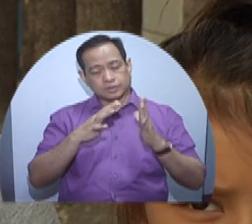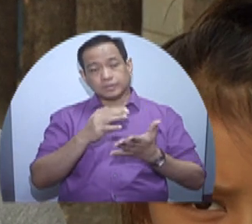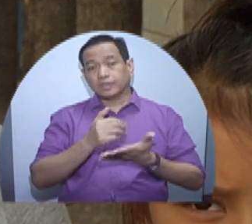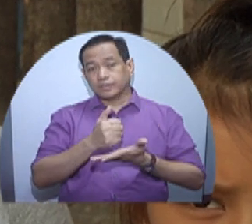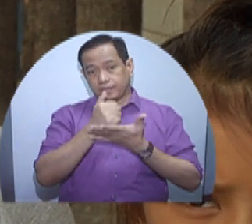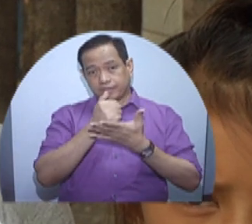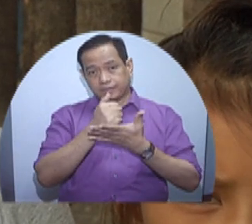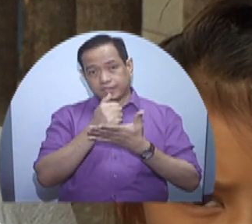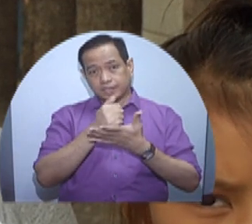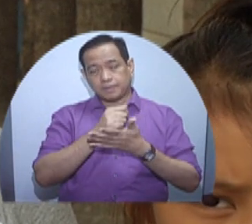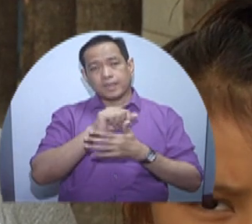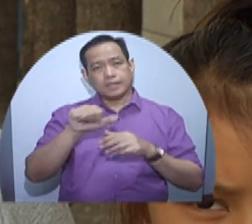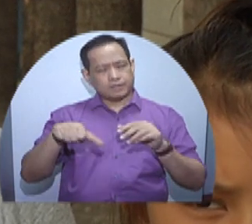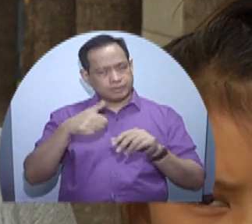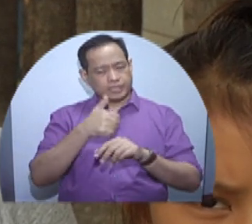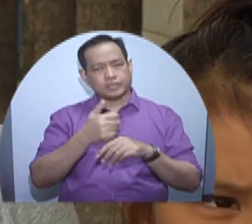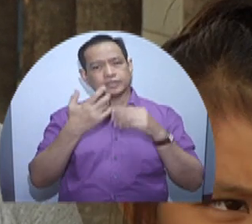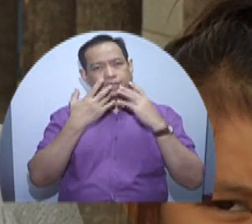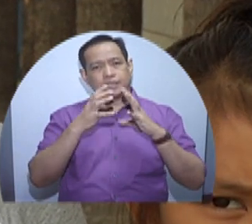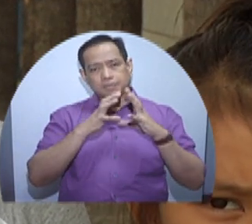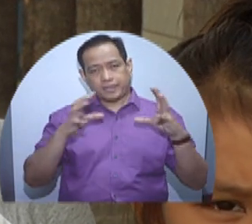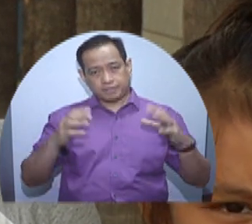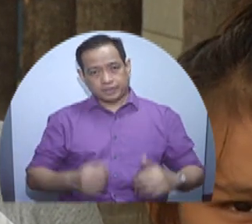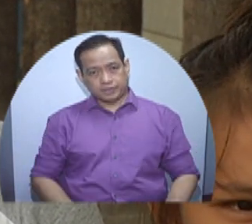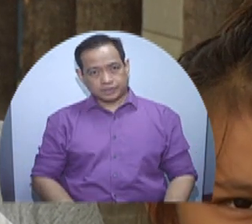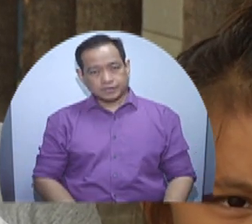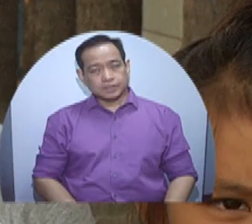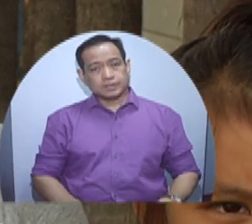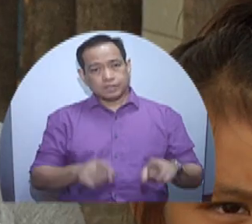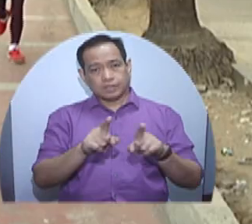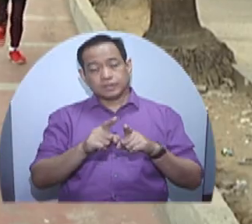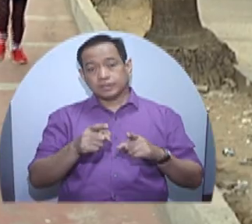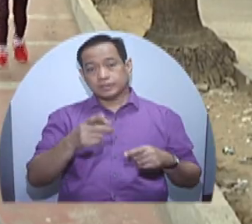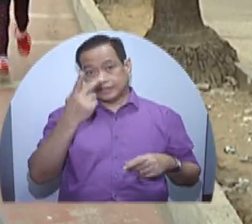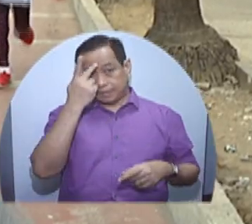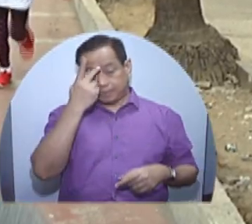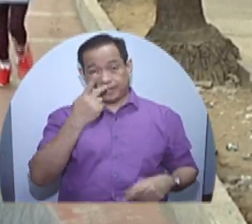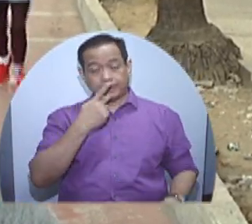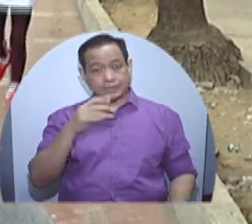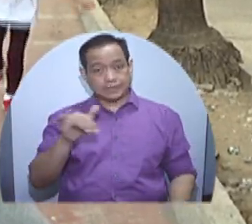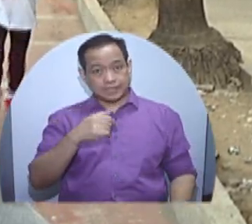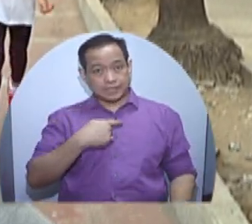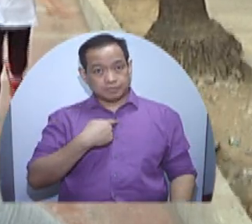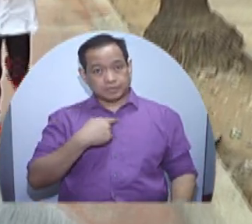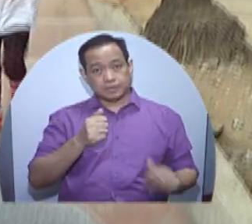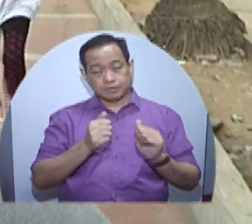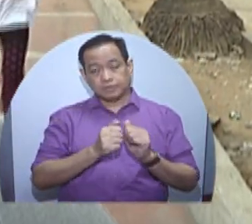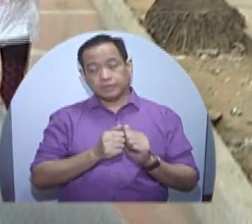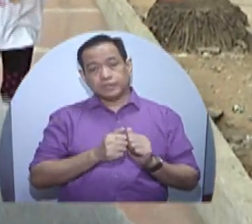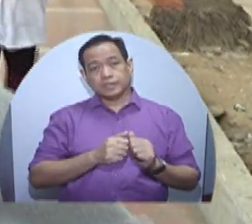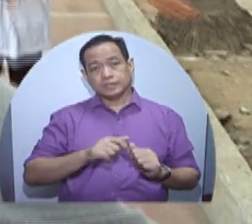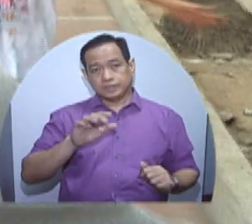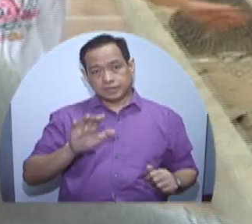na tumutulong po sa foundation. Maraming marami pong salamat. At sa mga magulang na tulad ko po na may